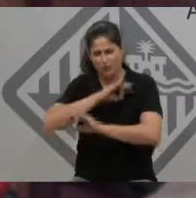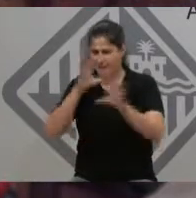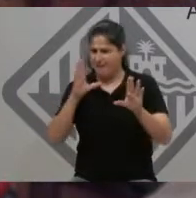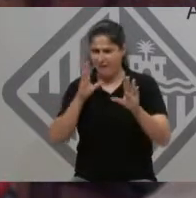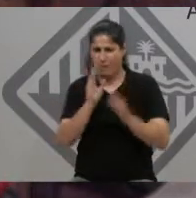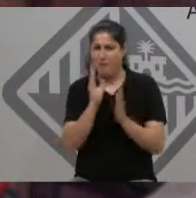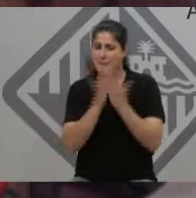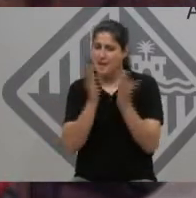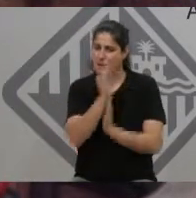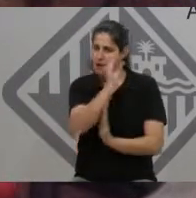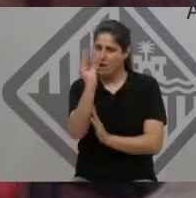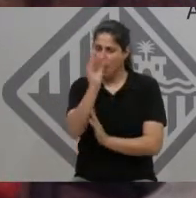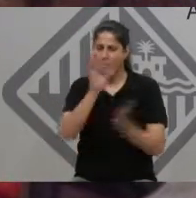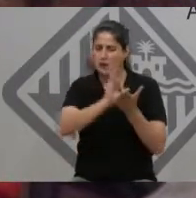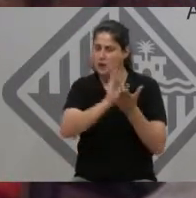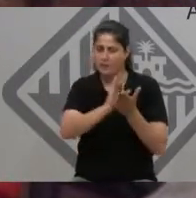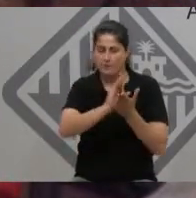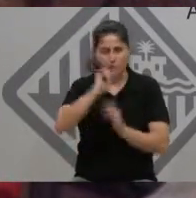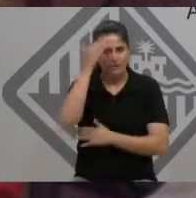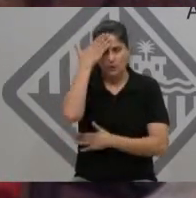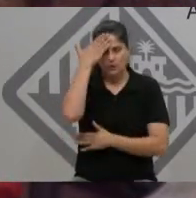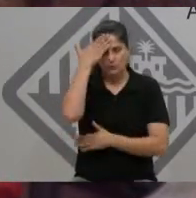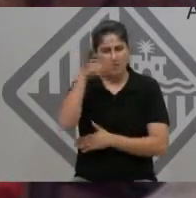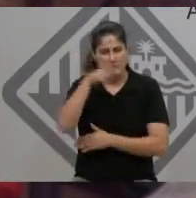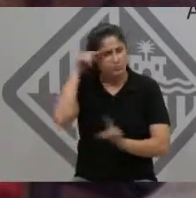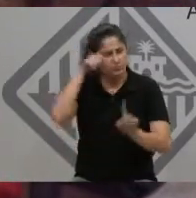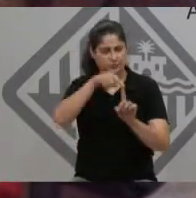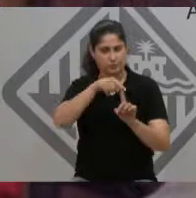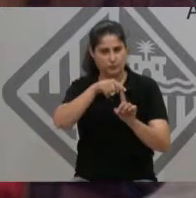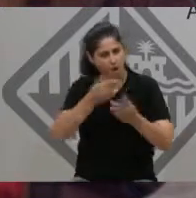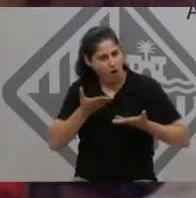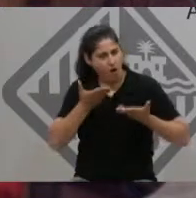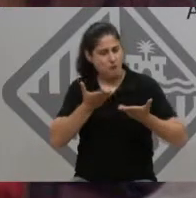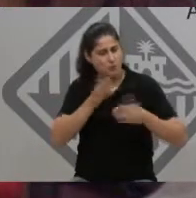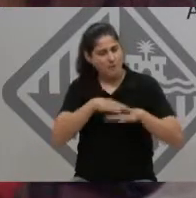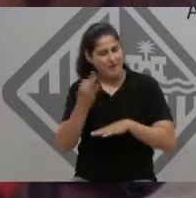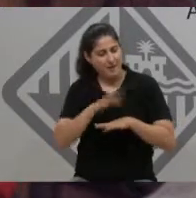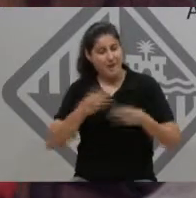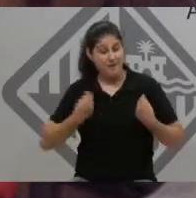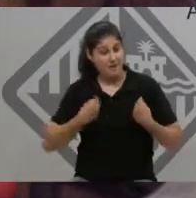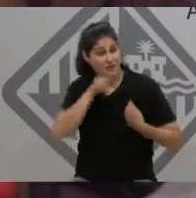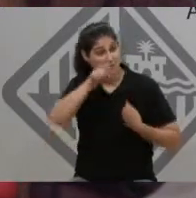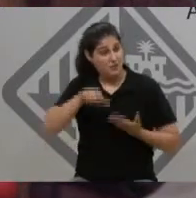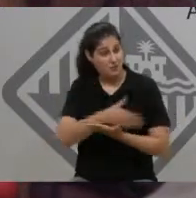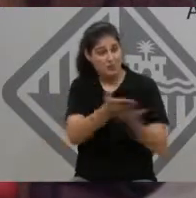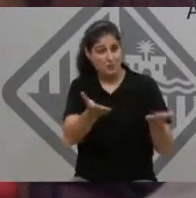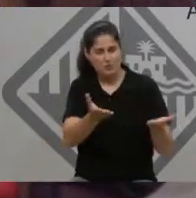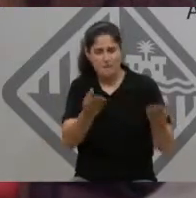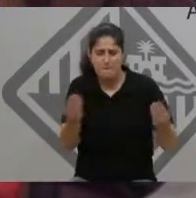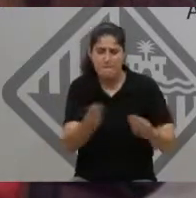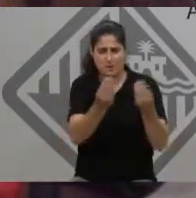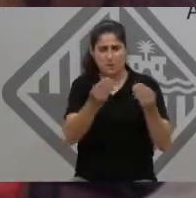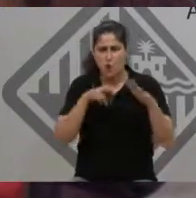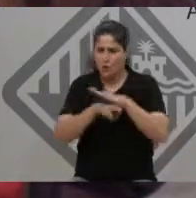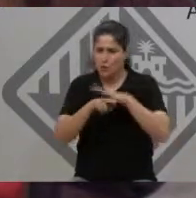és un servei indispensable, que serveixen, contribueixen per millorar la vida dels ciutadans i és una eina